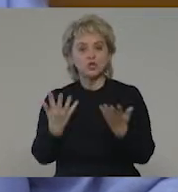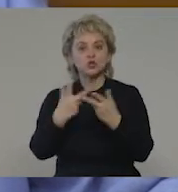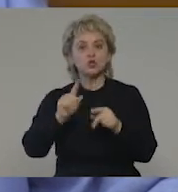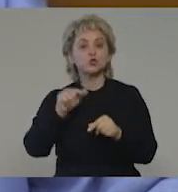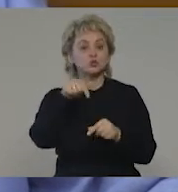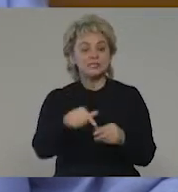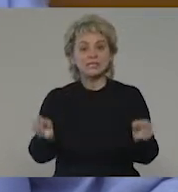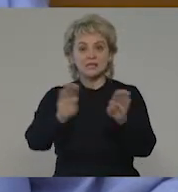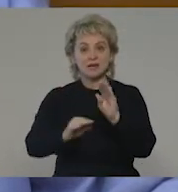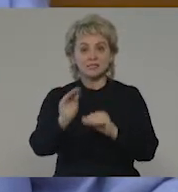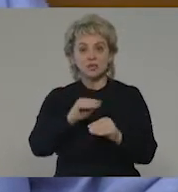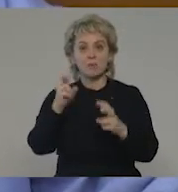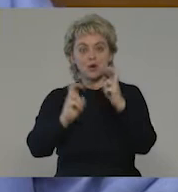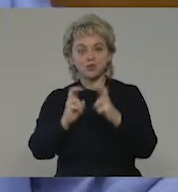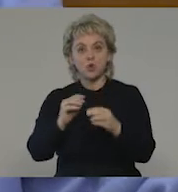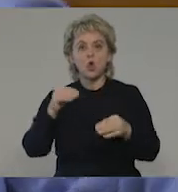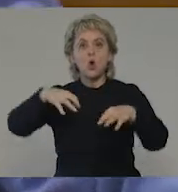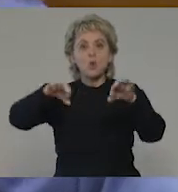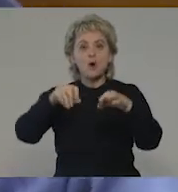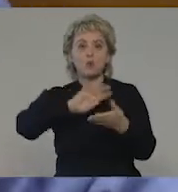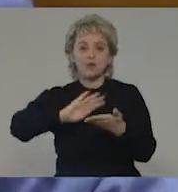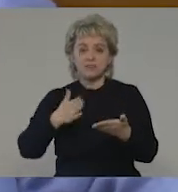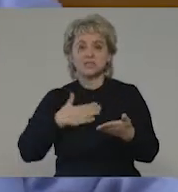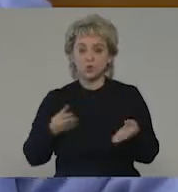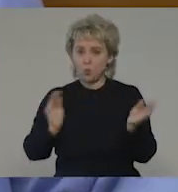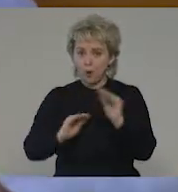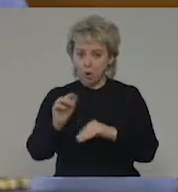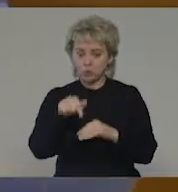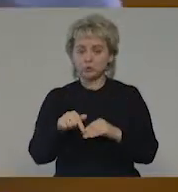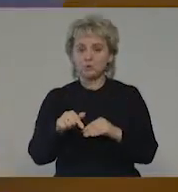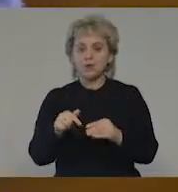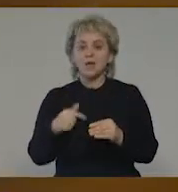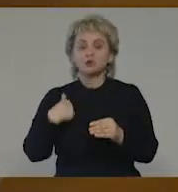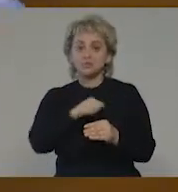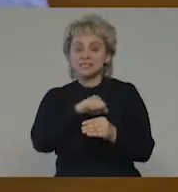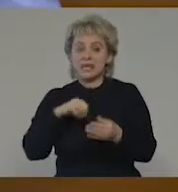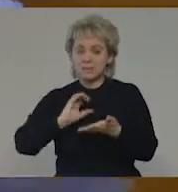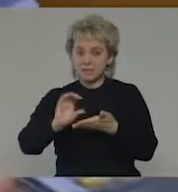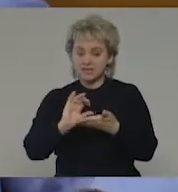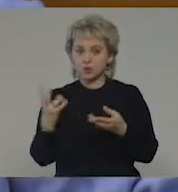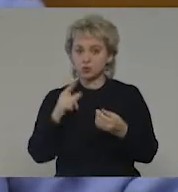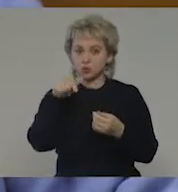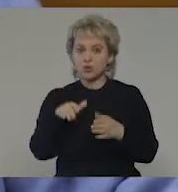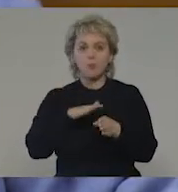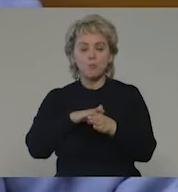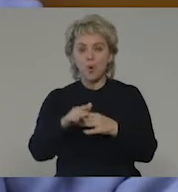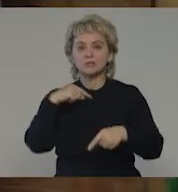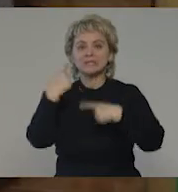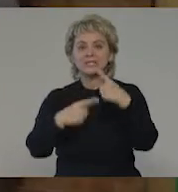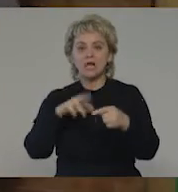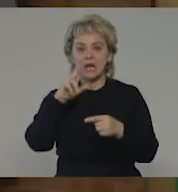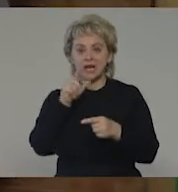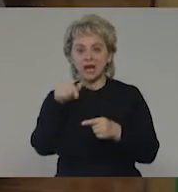они здесь разместили производство. Упаковка без вас упакует. Надо, чтобы мы еще сами производили полный цикл